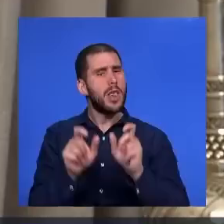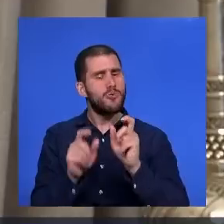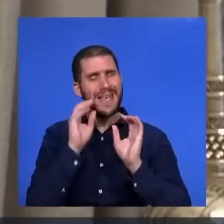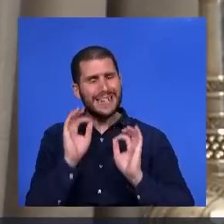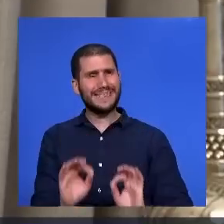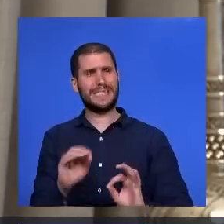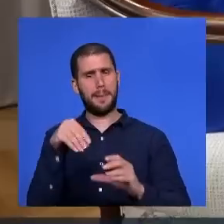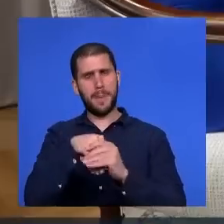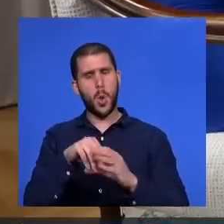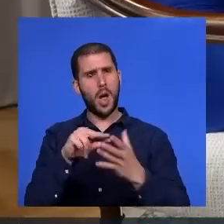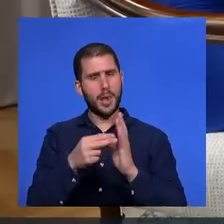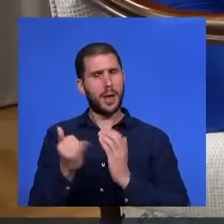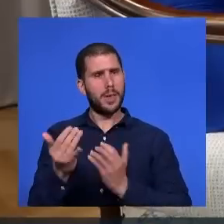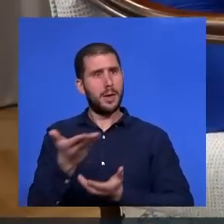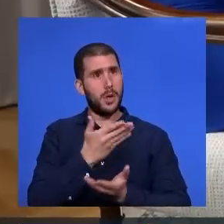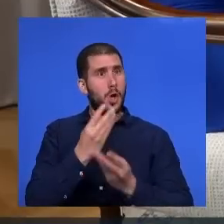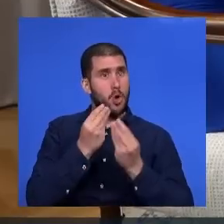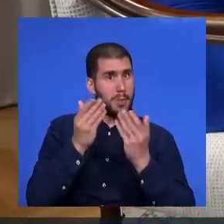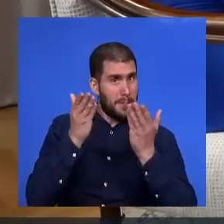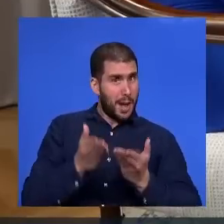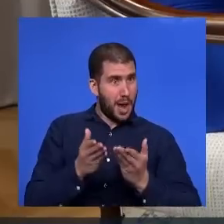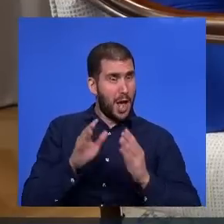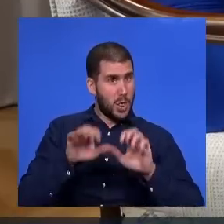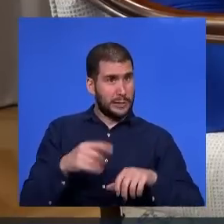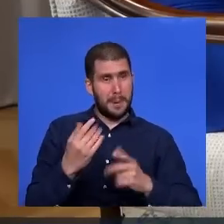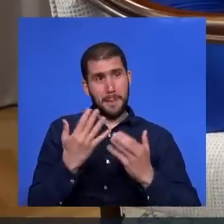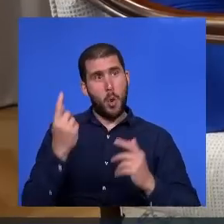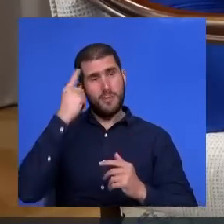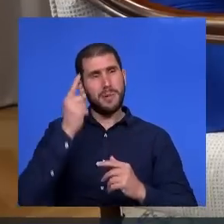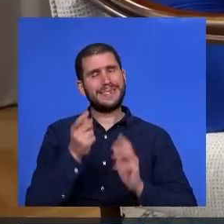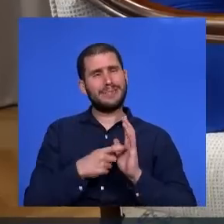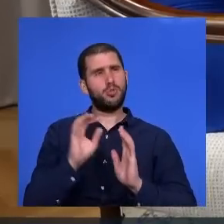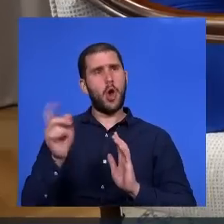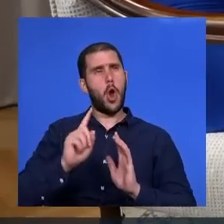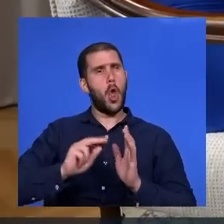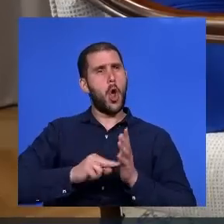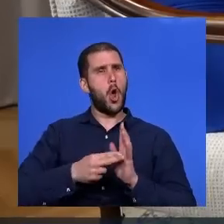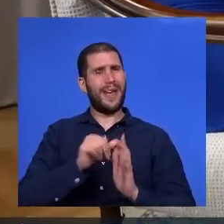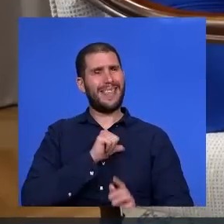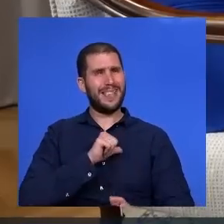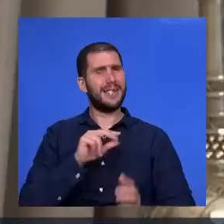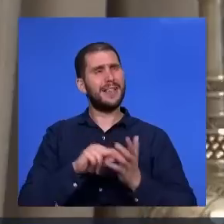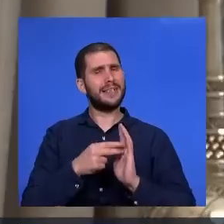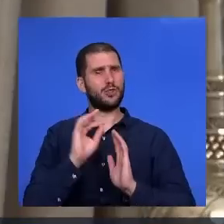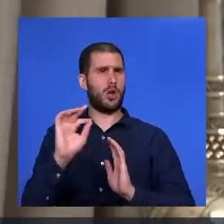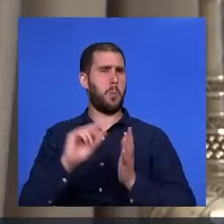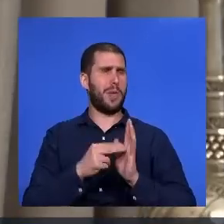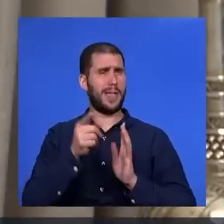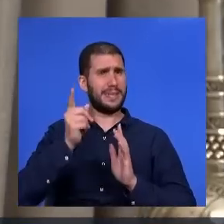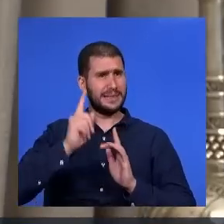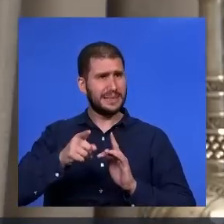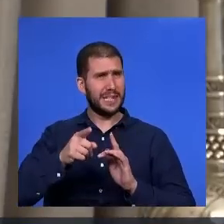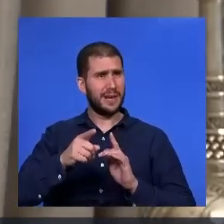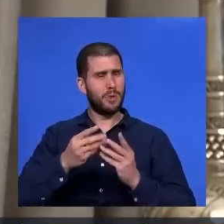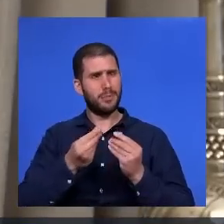רציניים בתוך החדר שמנהלים. חושדים בך, אדוני הנשיא. ברור. אומרים אבל... שהמניעים שלך הם לא מניעים עניינים, המניעים שלך הם פוליטיים. אולי בעצם איזה... תסיר את